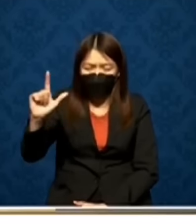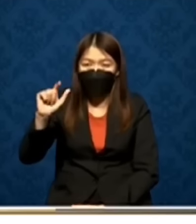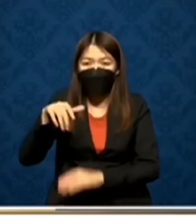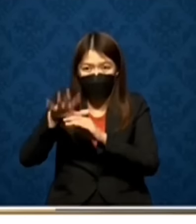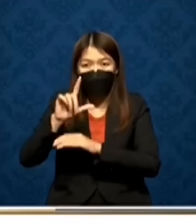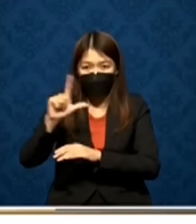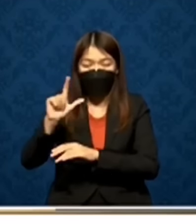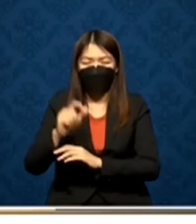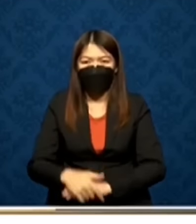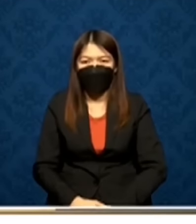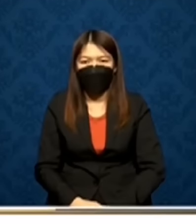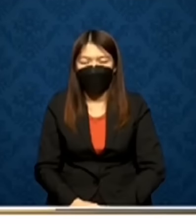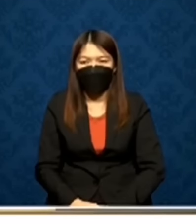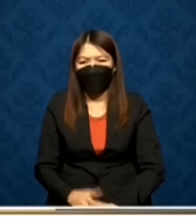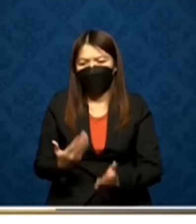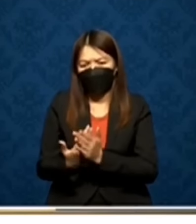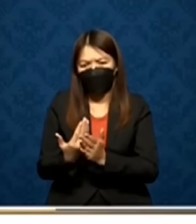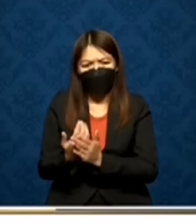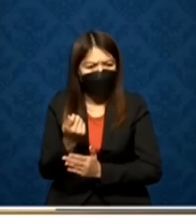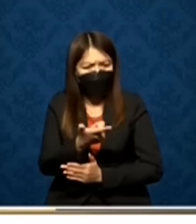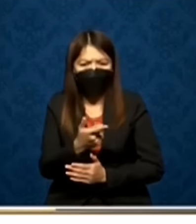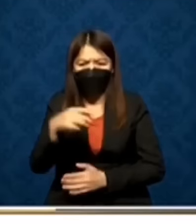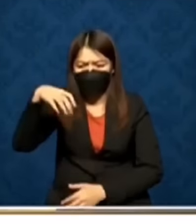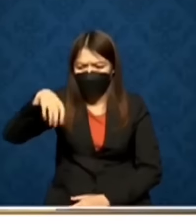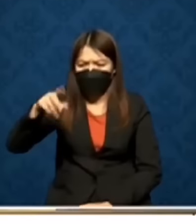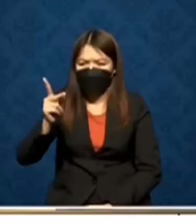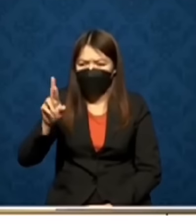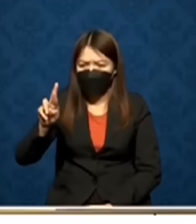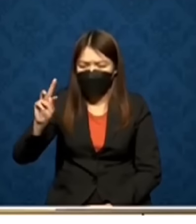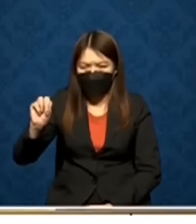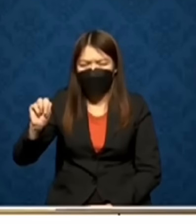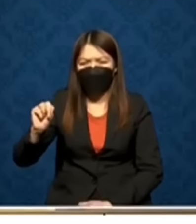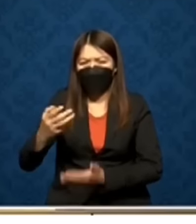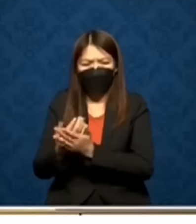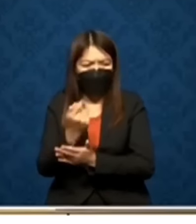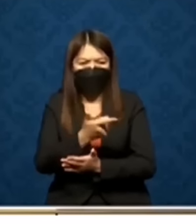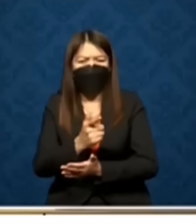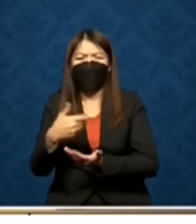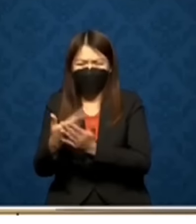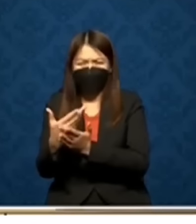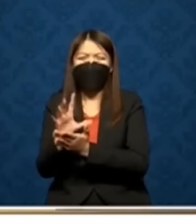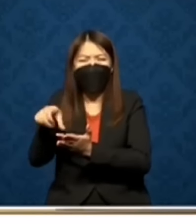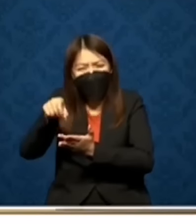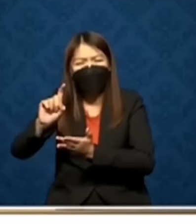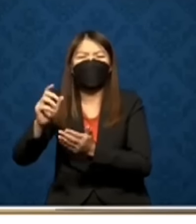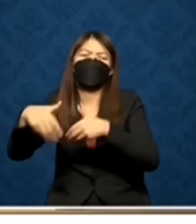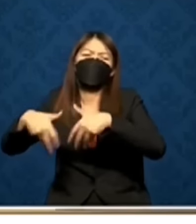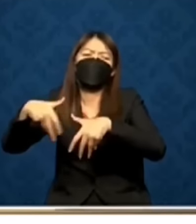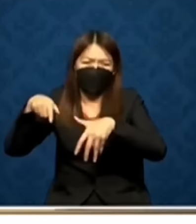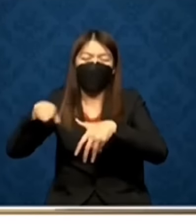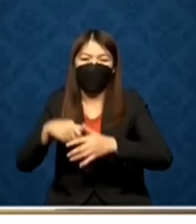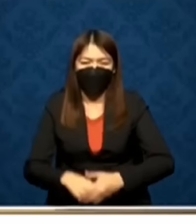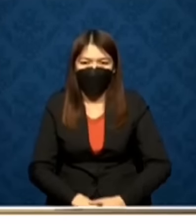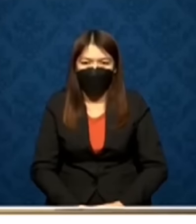เนี่ยเงินที่จ่ายกรมที่ดินไม่จ่ายเป็นเงินของประชาชนเพราะในคดี